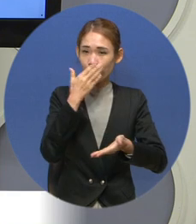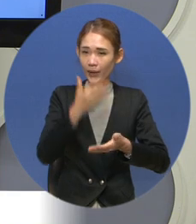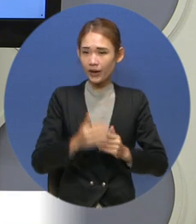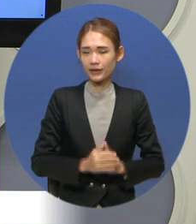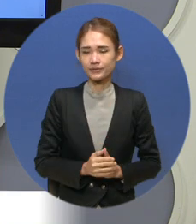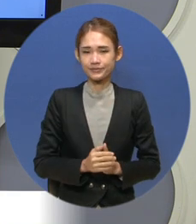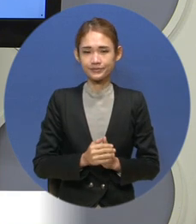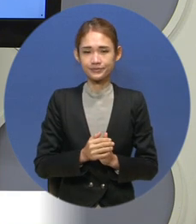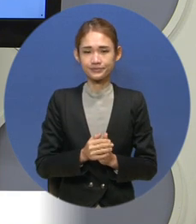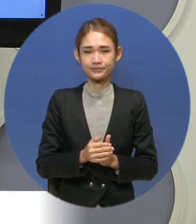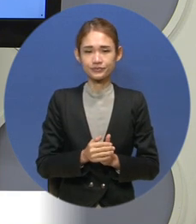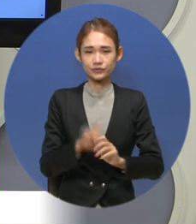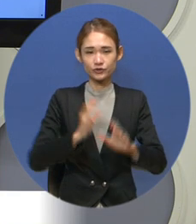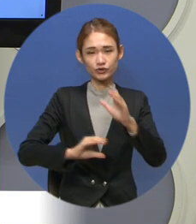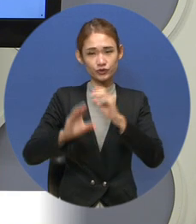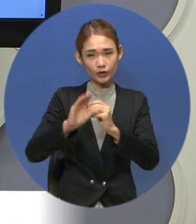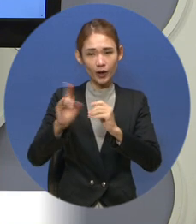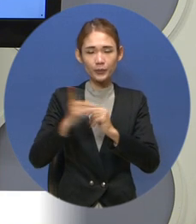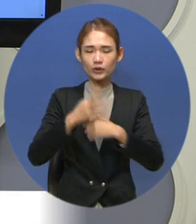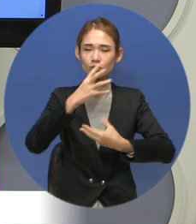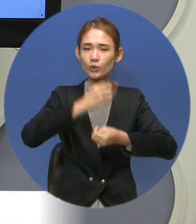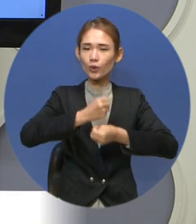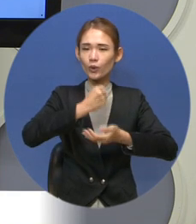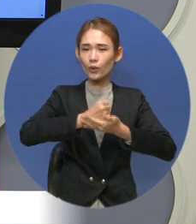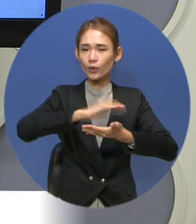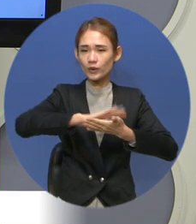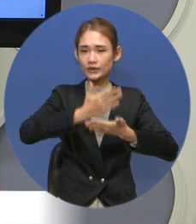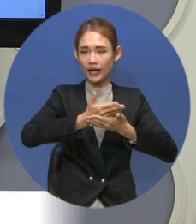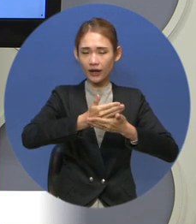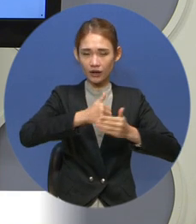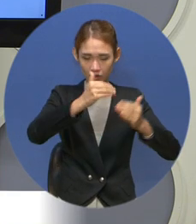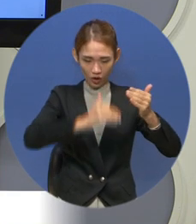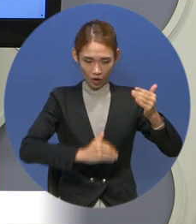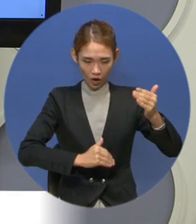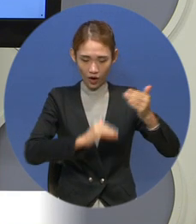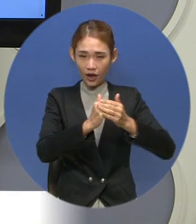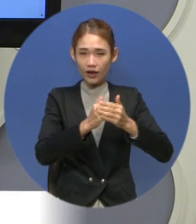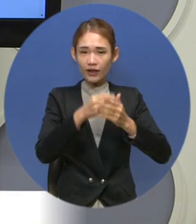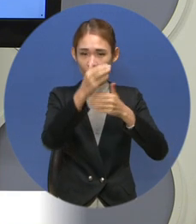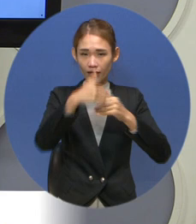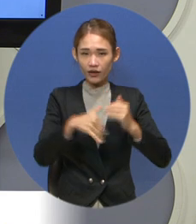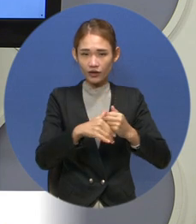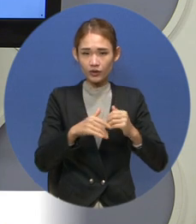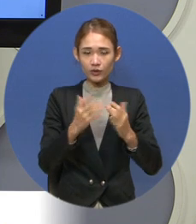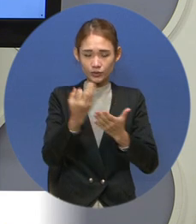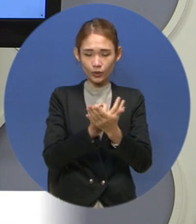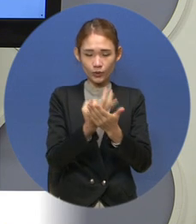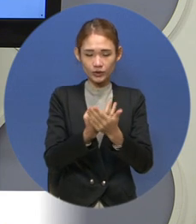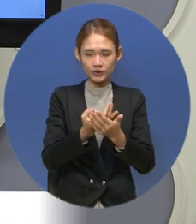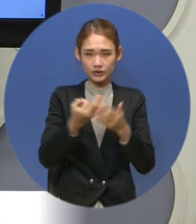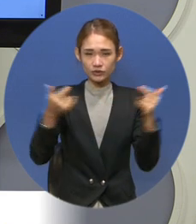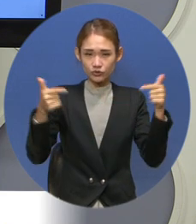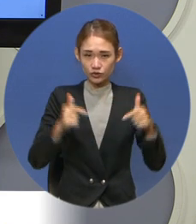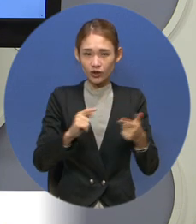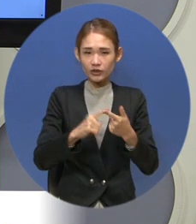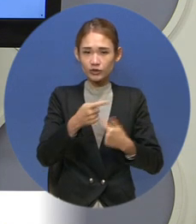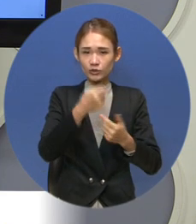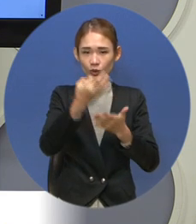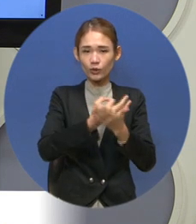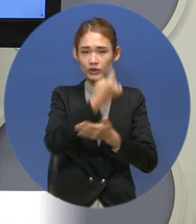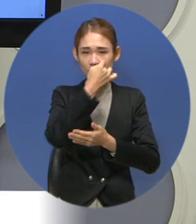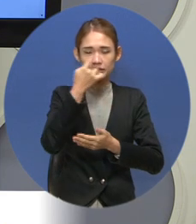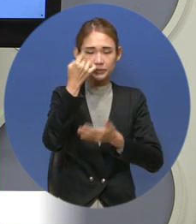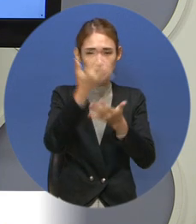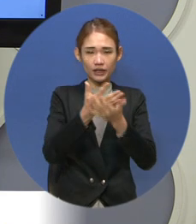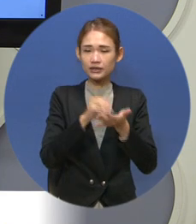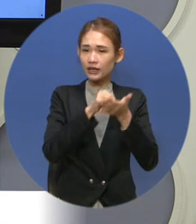됩니다 추가로 통장 거래내역서 도는 본인 소득 감소 신고서를 소득 증빙 자료로 제출하는 경우에도